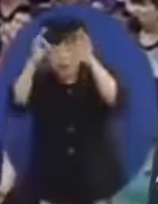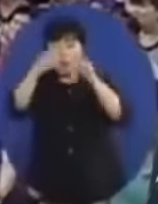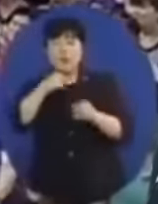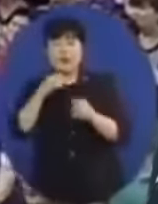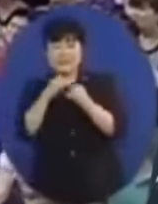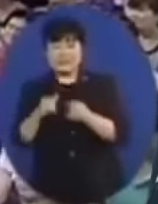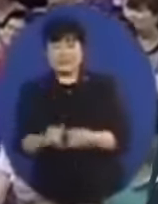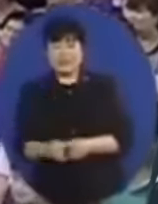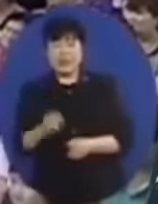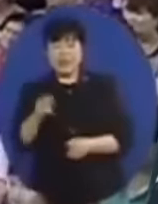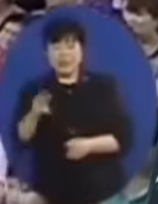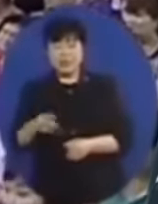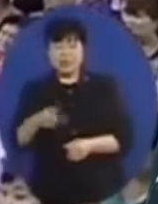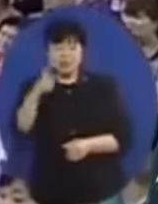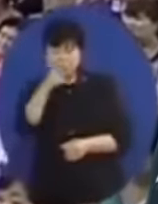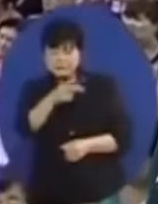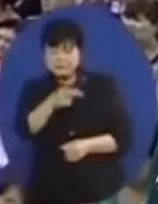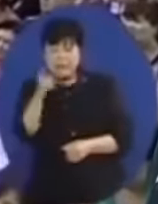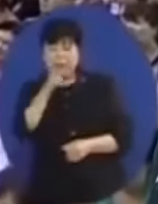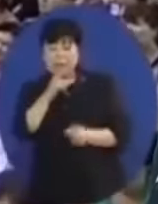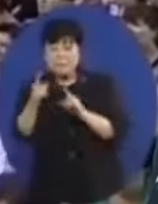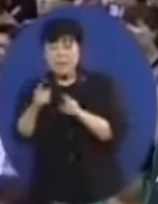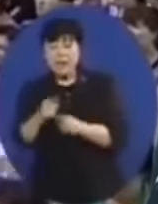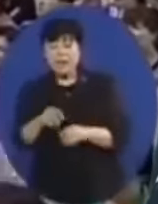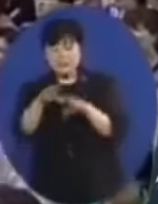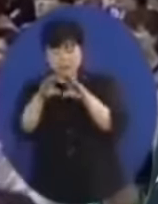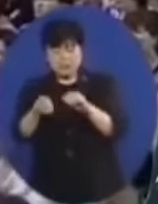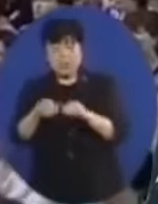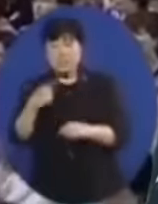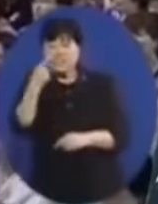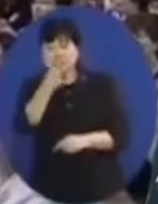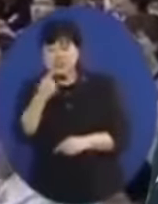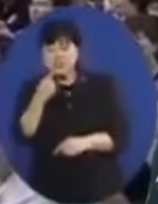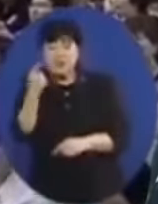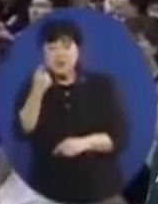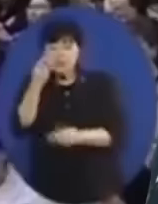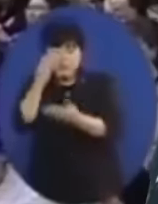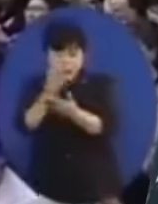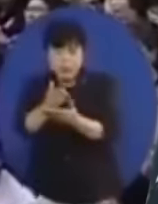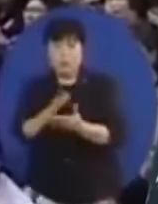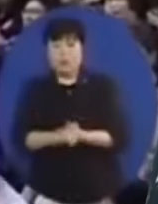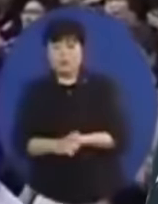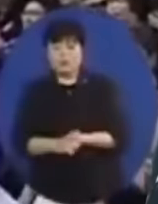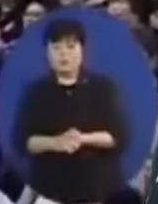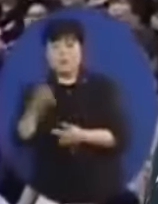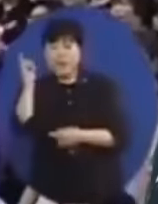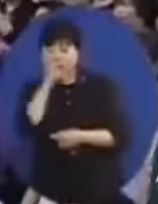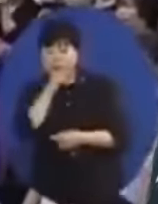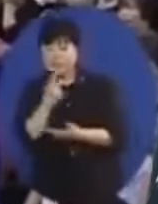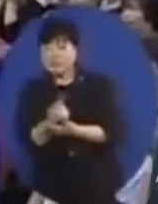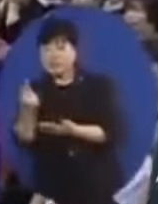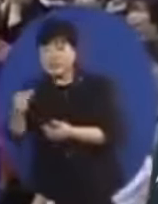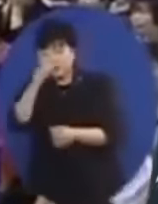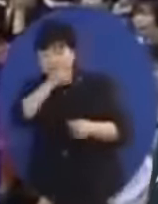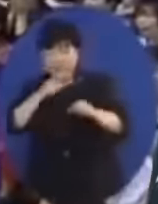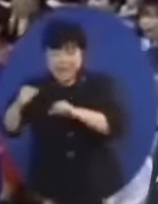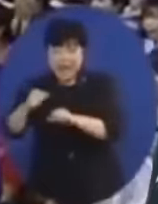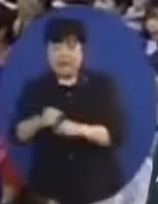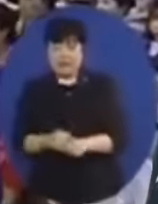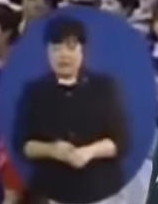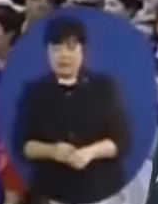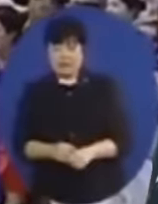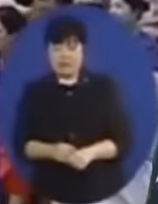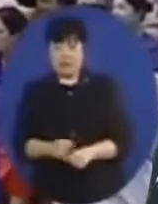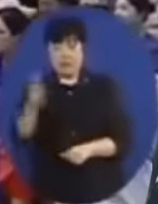원하는 자는 혀를 금하여 악한 말을 그치며 그 입술로 거짓을 말하지 말고 악에서 떠나 선을 행하고